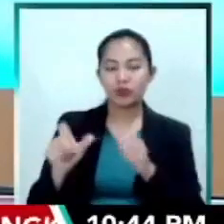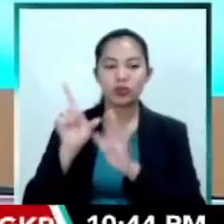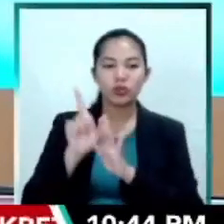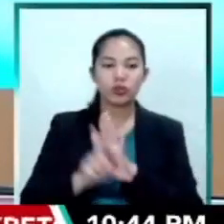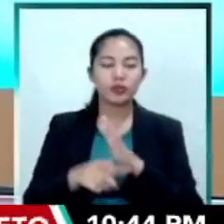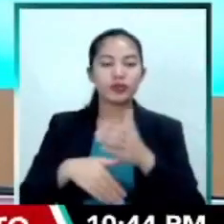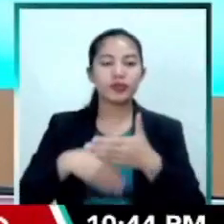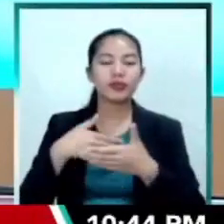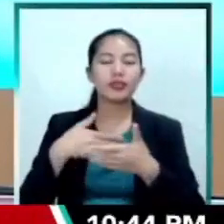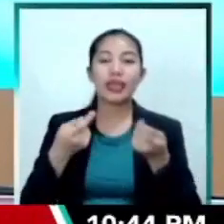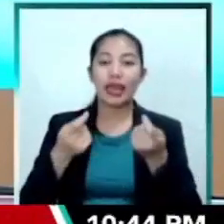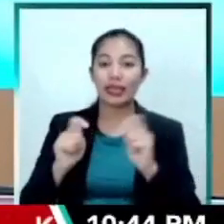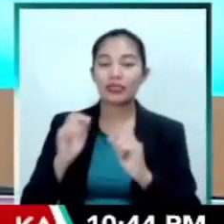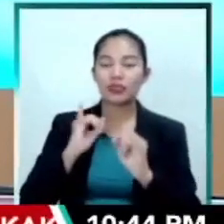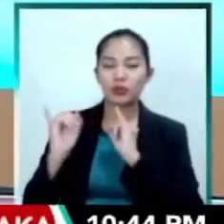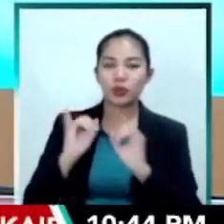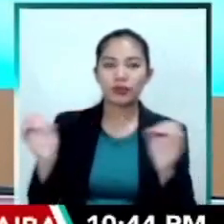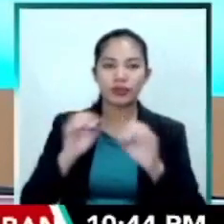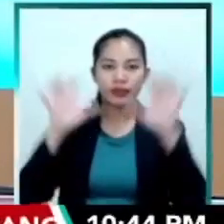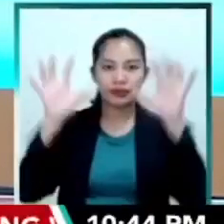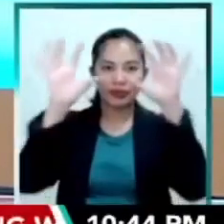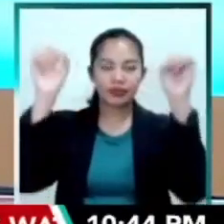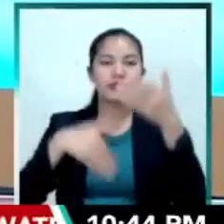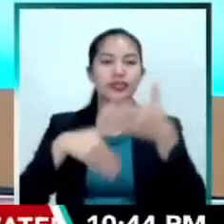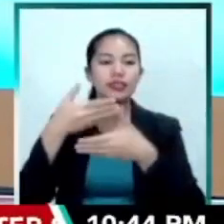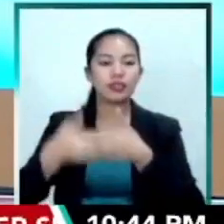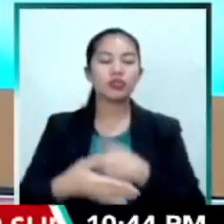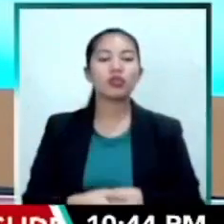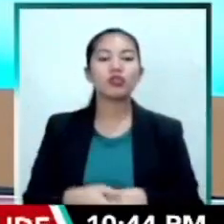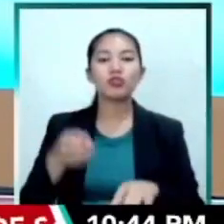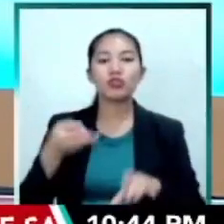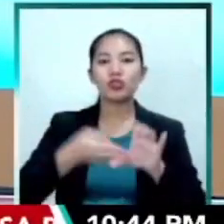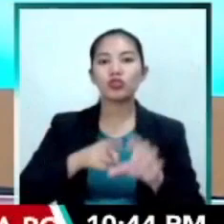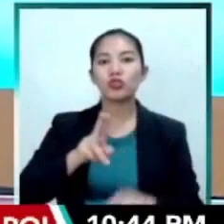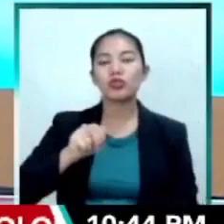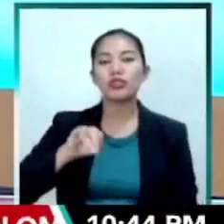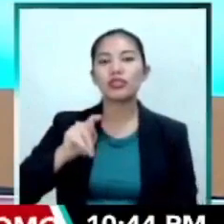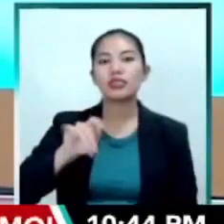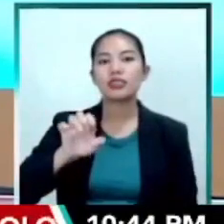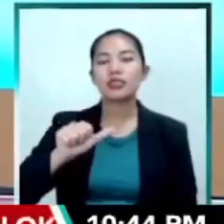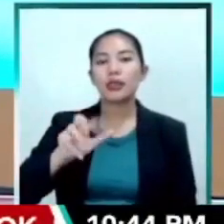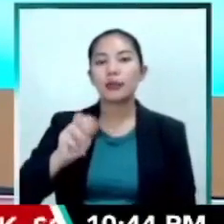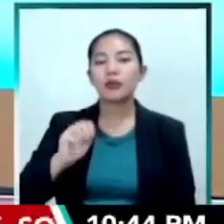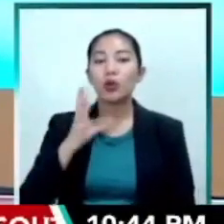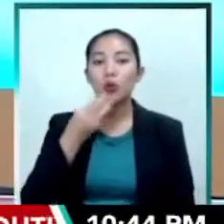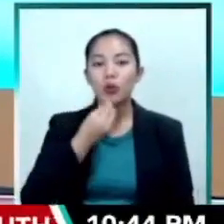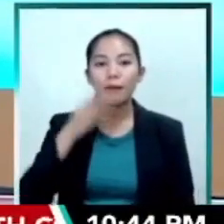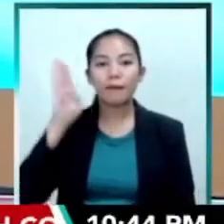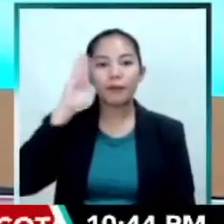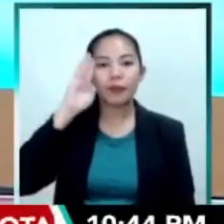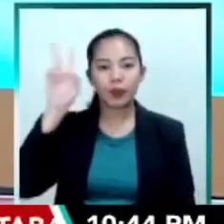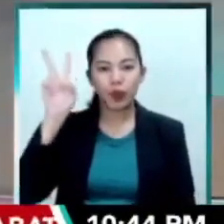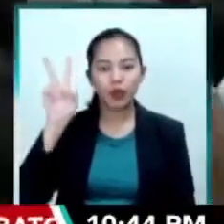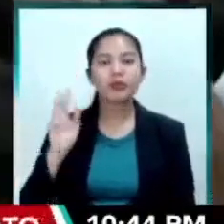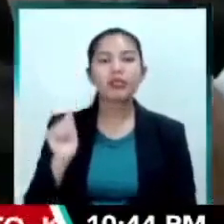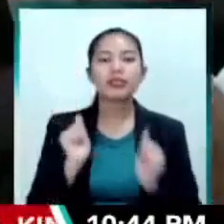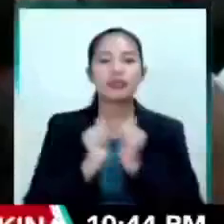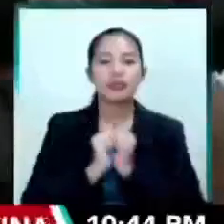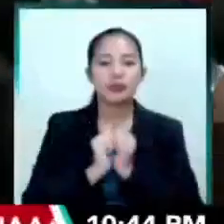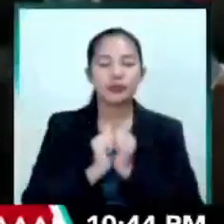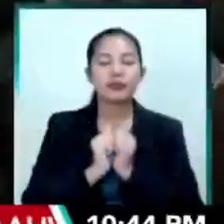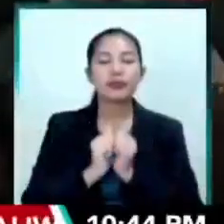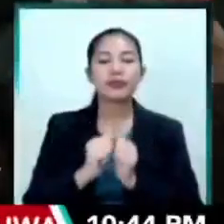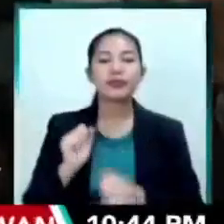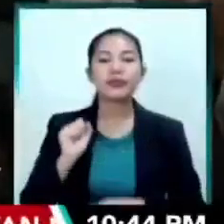Dumalo sa proclamation rally ng Uniteam candidate sa Quezon City si dating Senador Bongbong Marcos. Kasama niya ang ilang kandidato sa